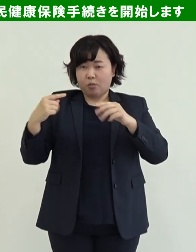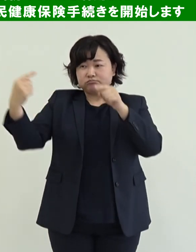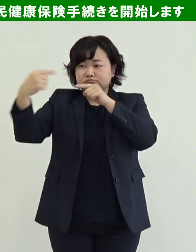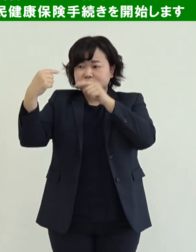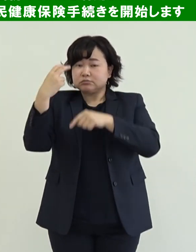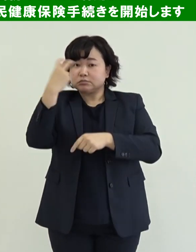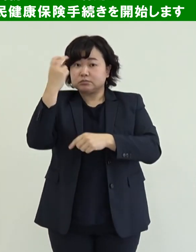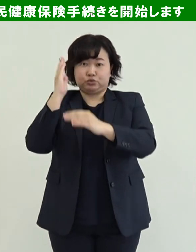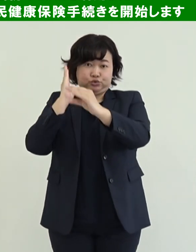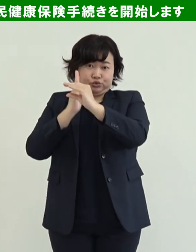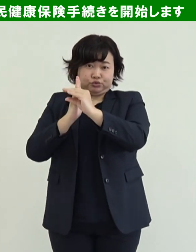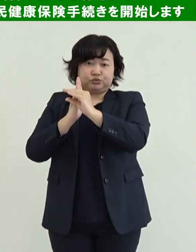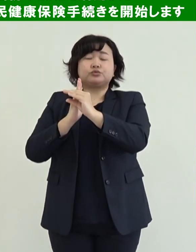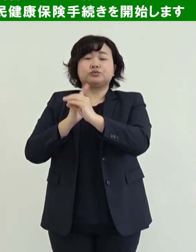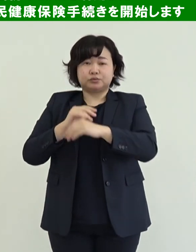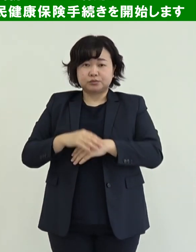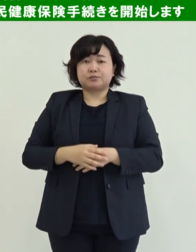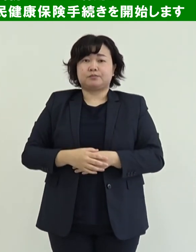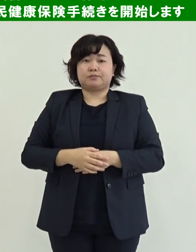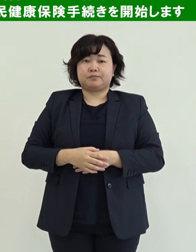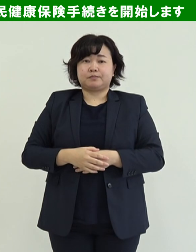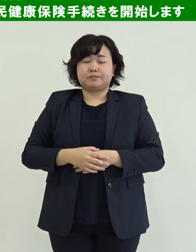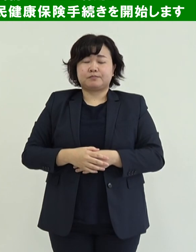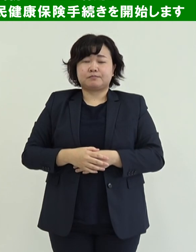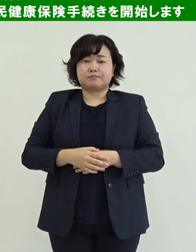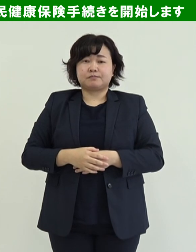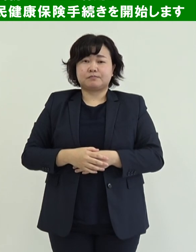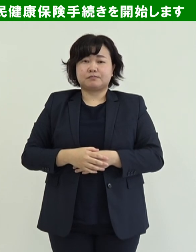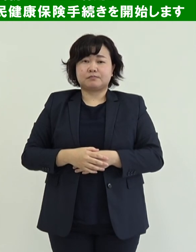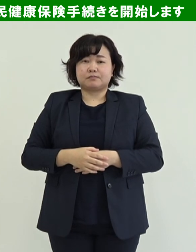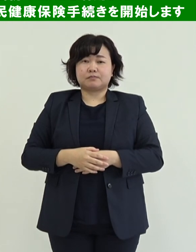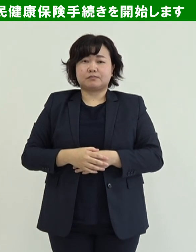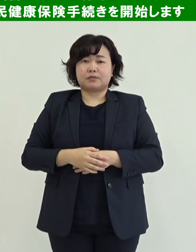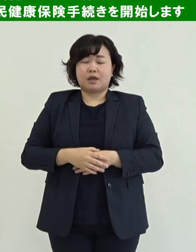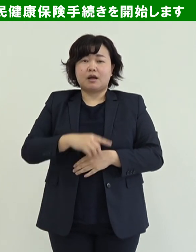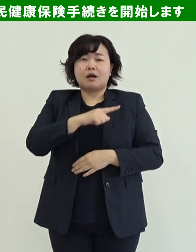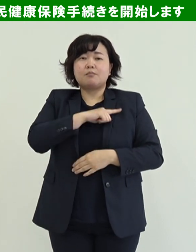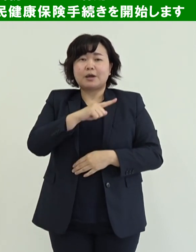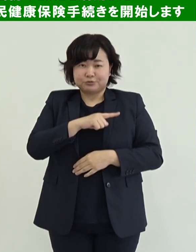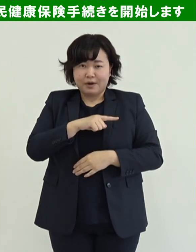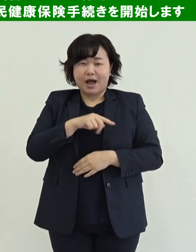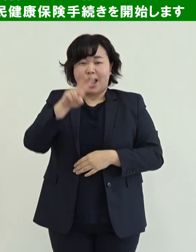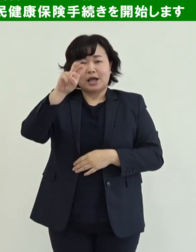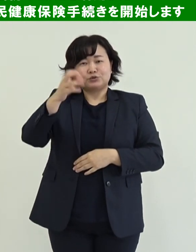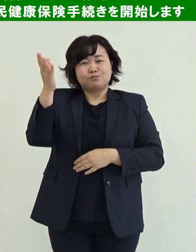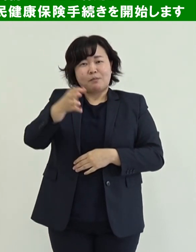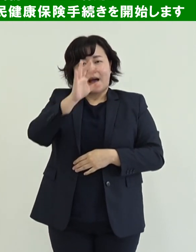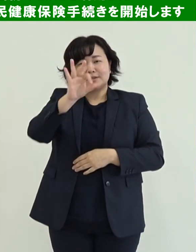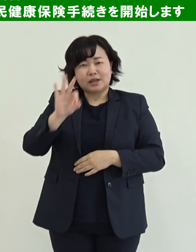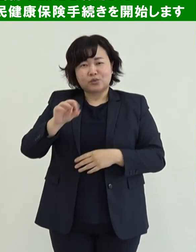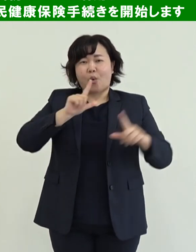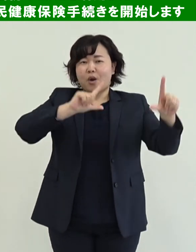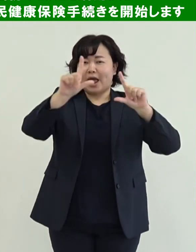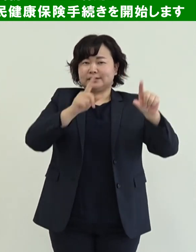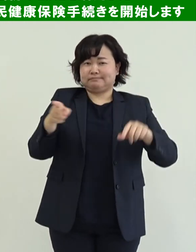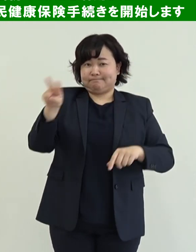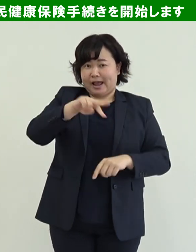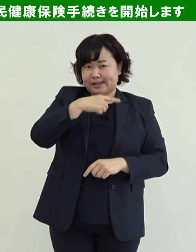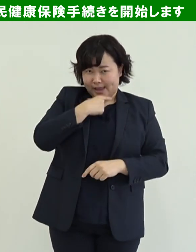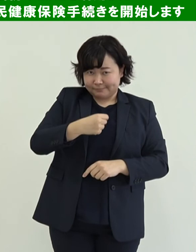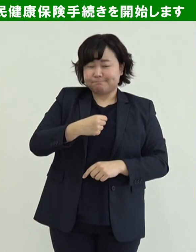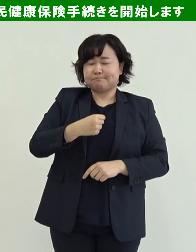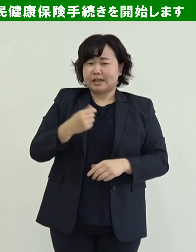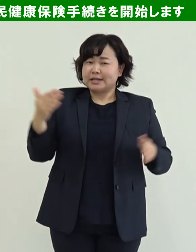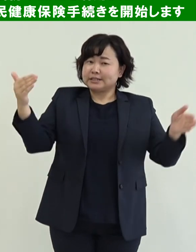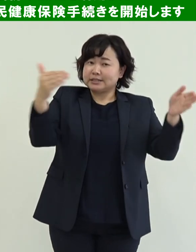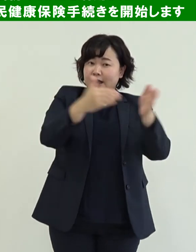ことでございますあのそういったことであのまずはまあ2割目標ということでございますけれども最終的にはですね